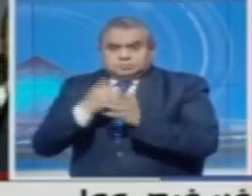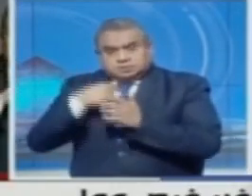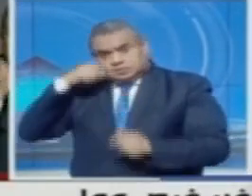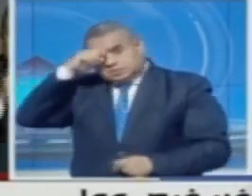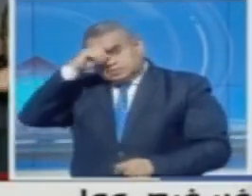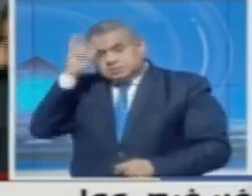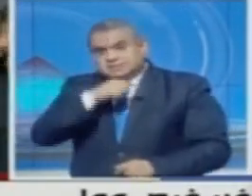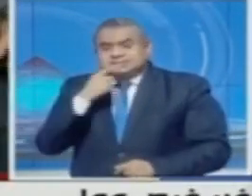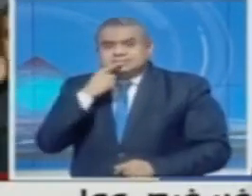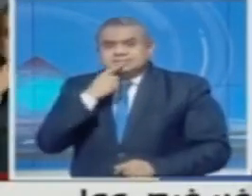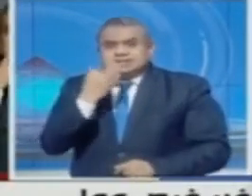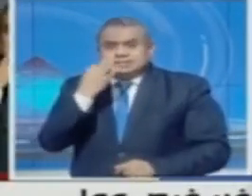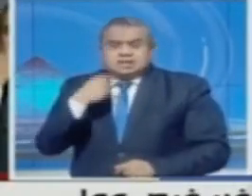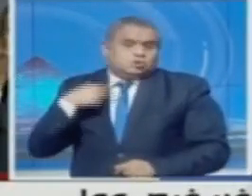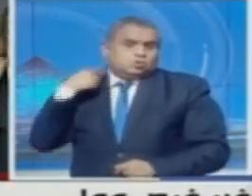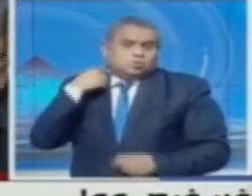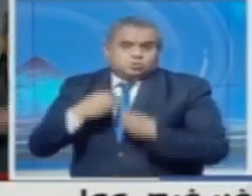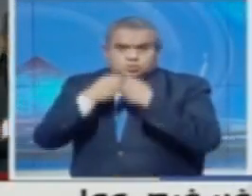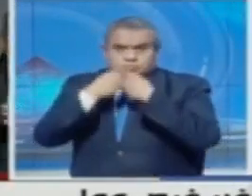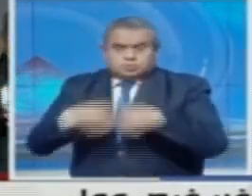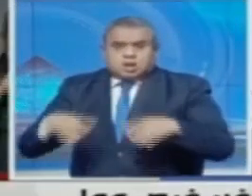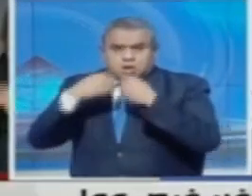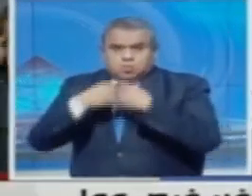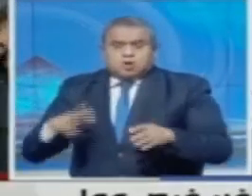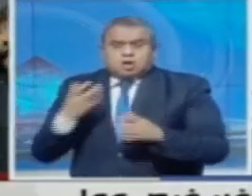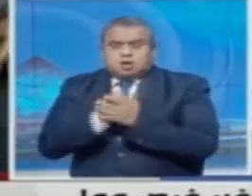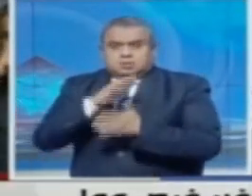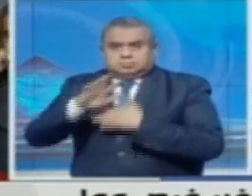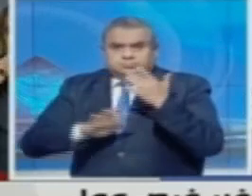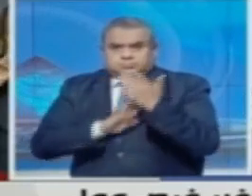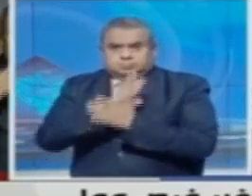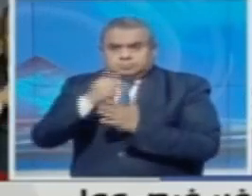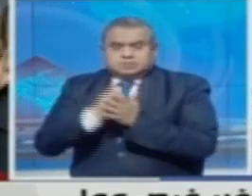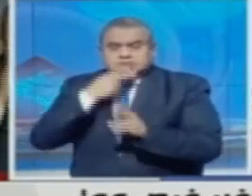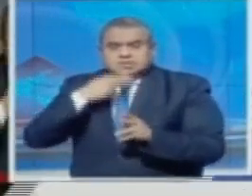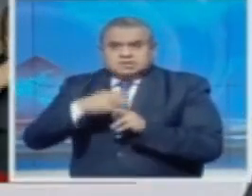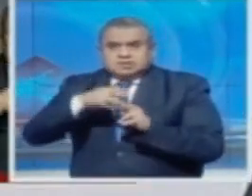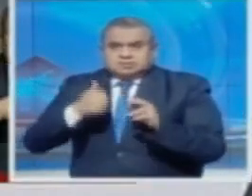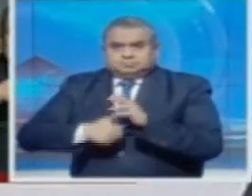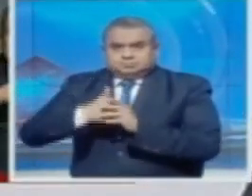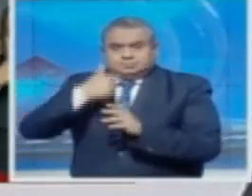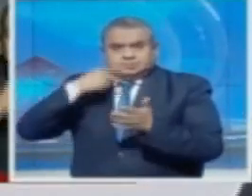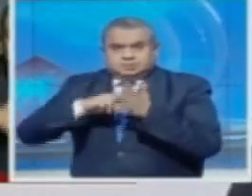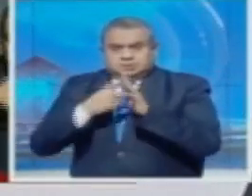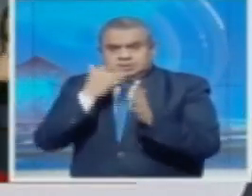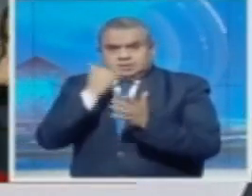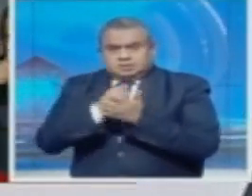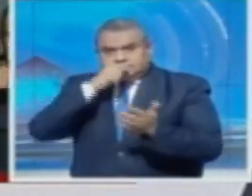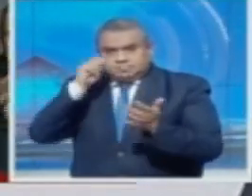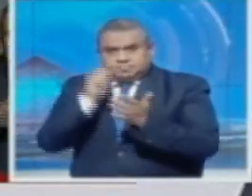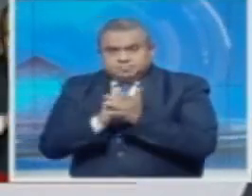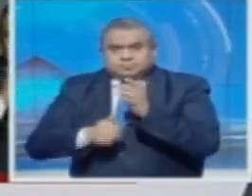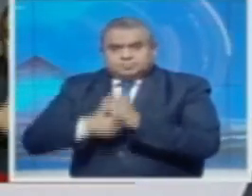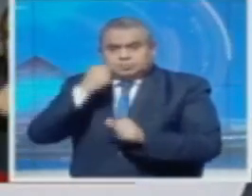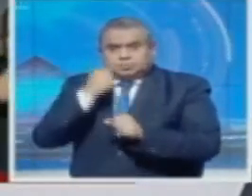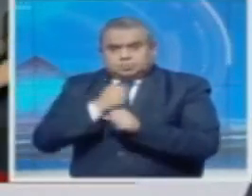خلال 3 سنوات ألقى بصعوبات كبيرة جدا أمام استمرار نجاحنا الفعال في